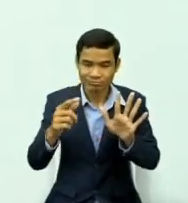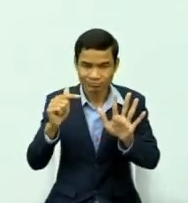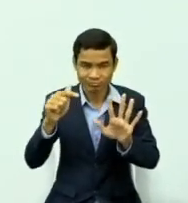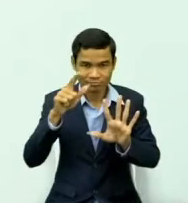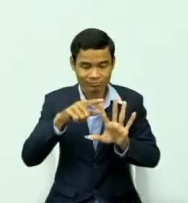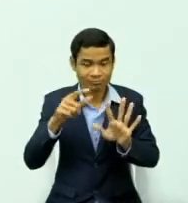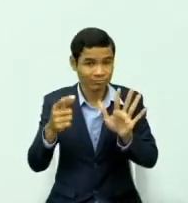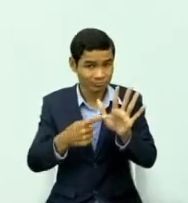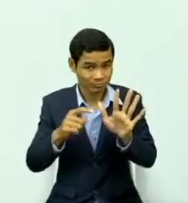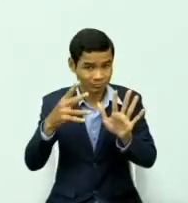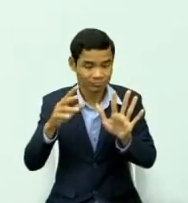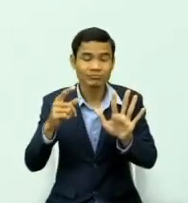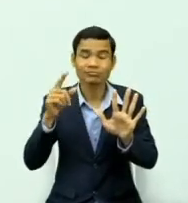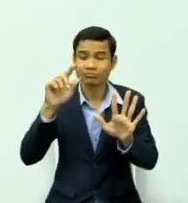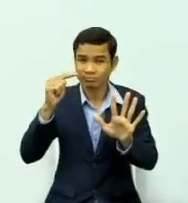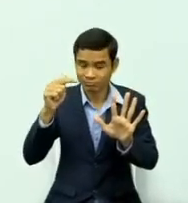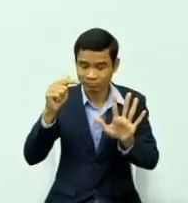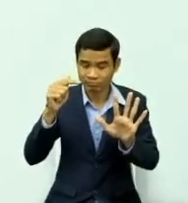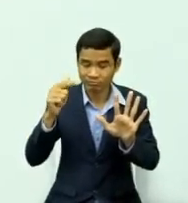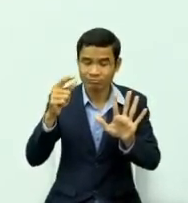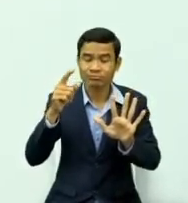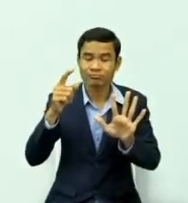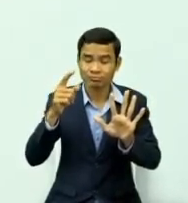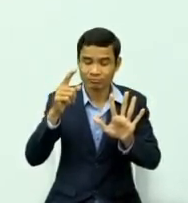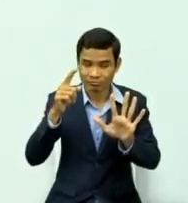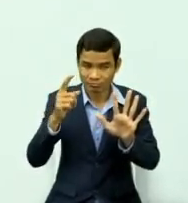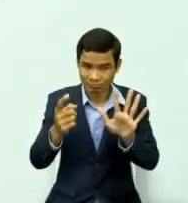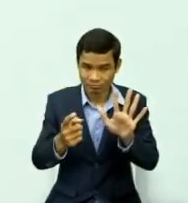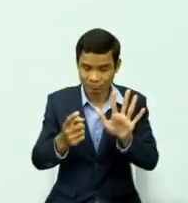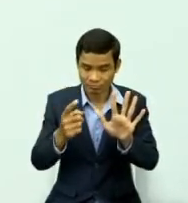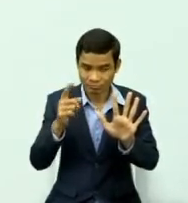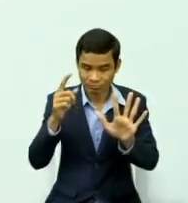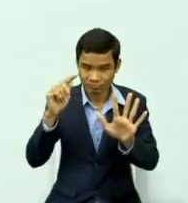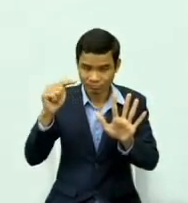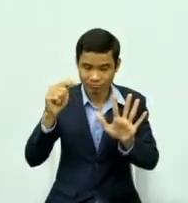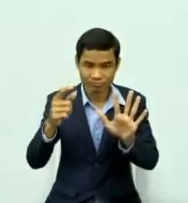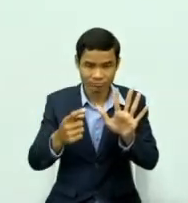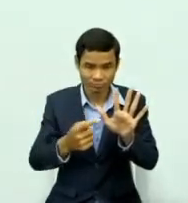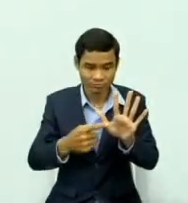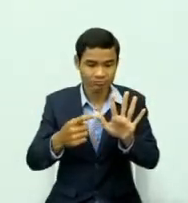chà con tôi trong trăm tỉnh ở khnien là con ná khơi nhỉ chà